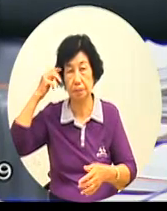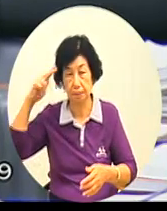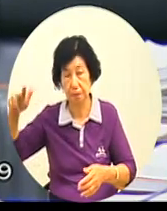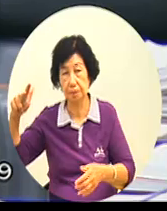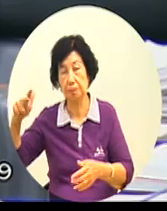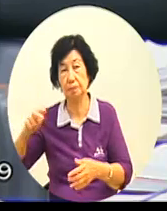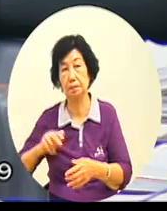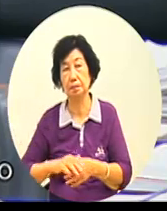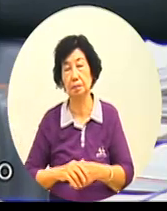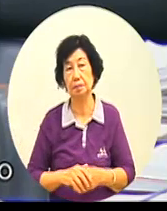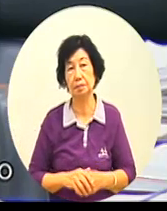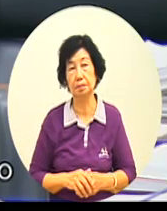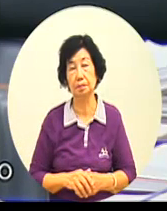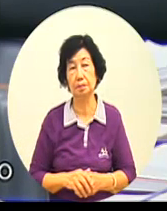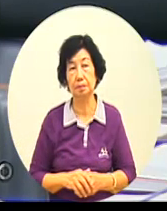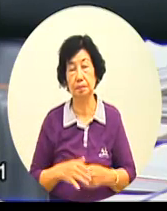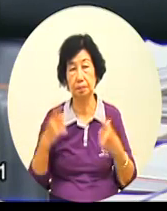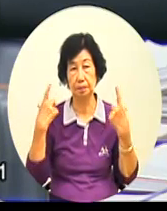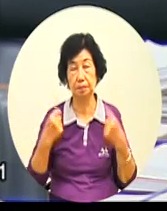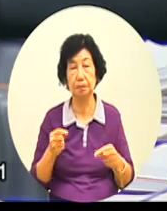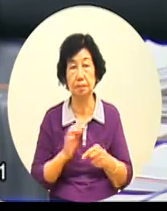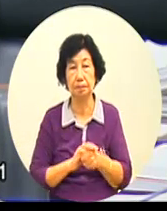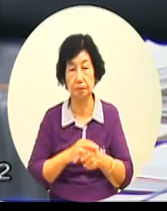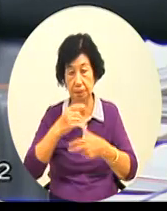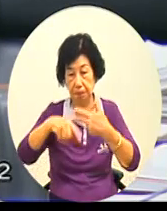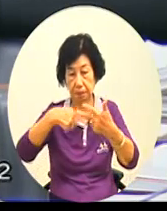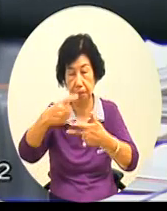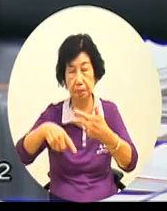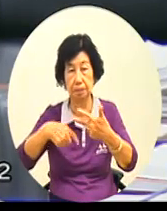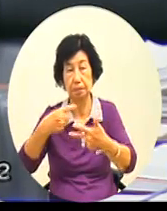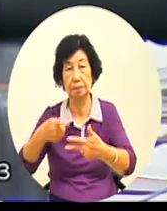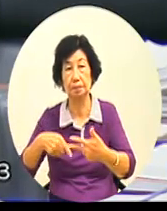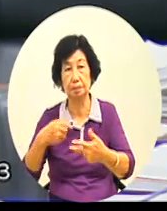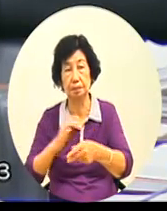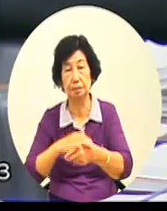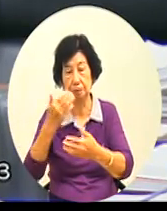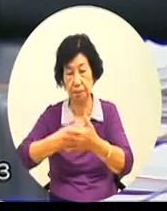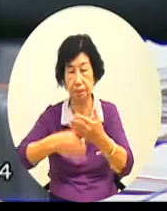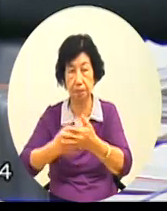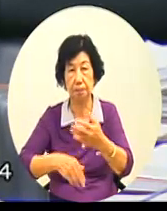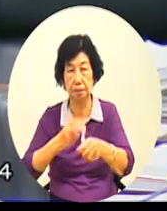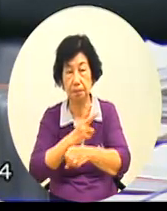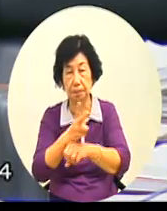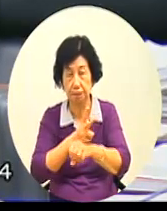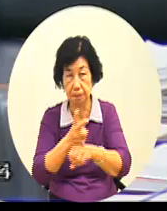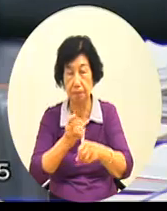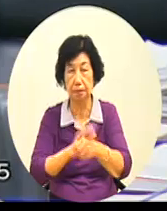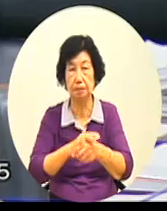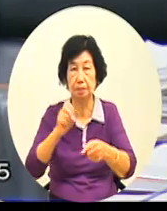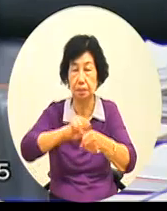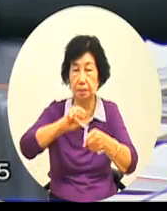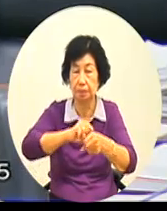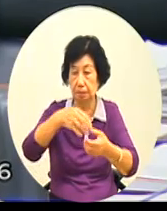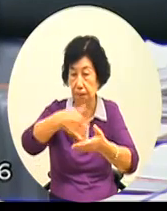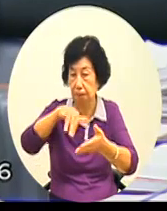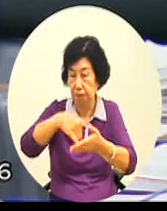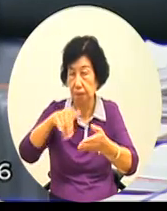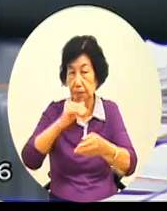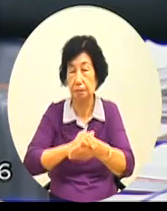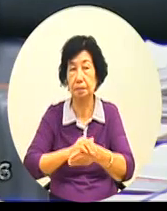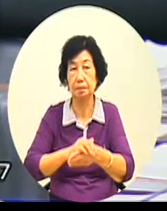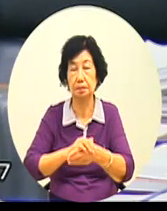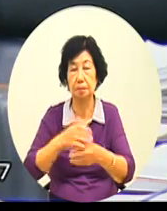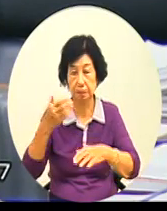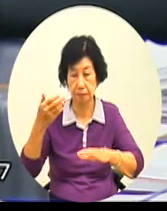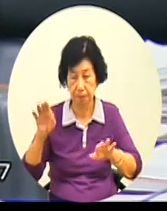是原来的每周少了两小时，是多十三天呐、啊。那这多十三天扣